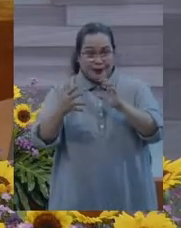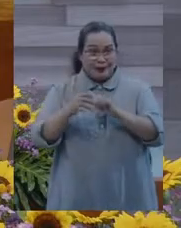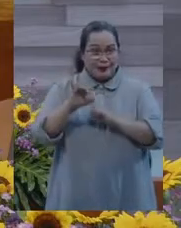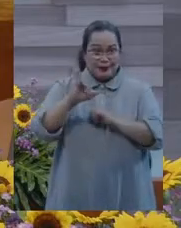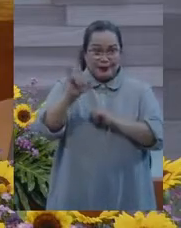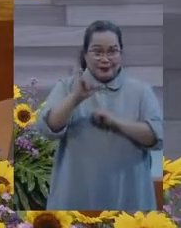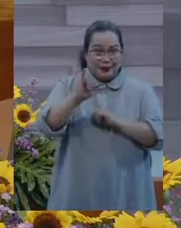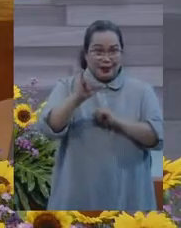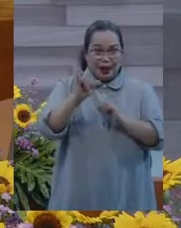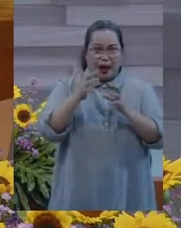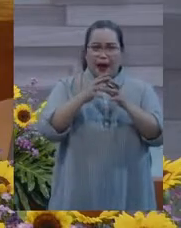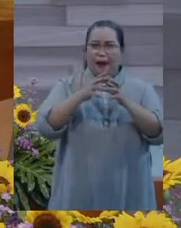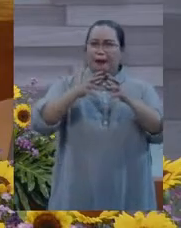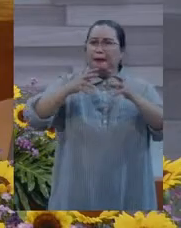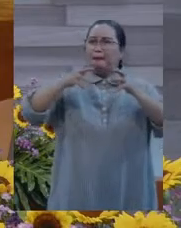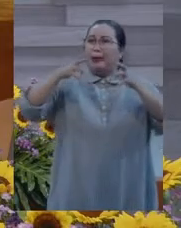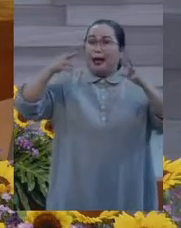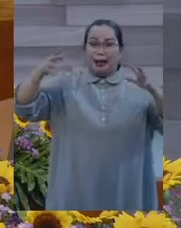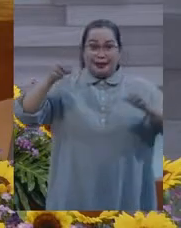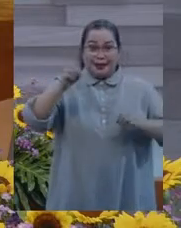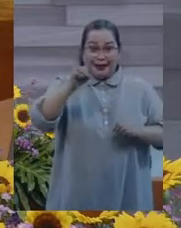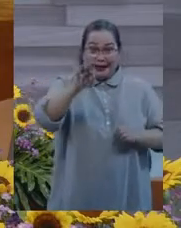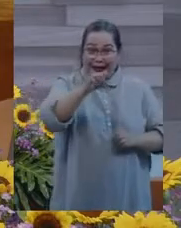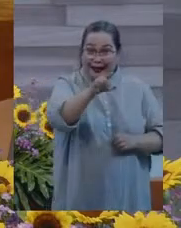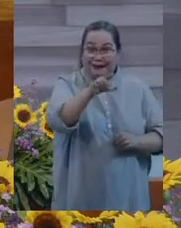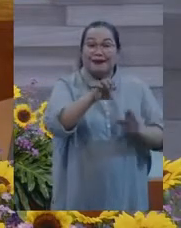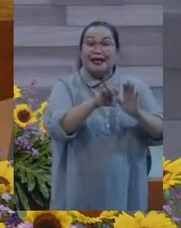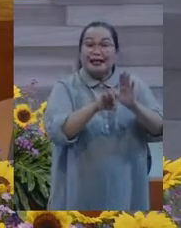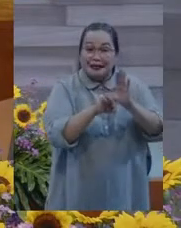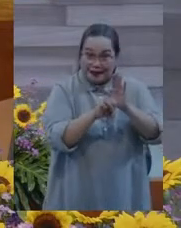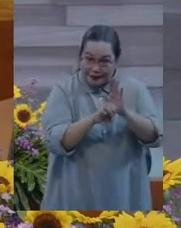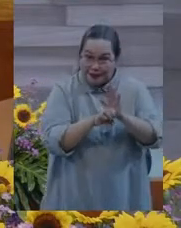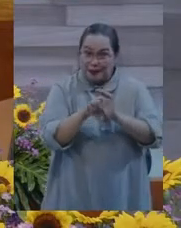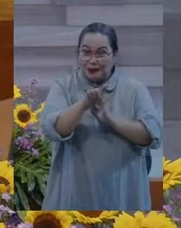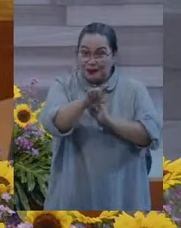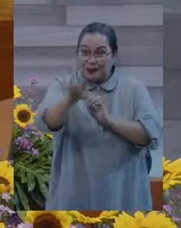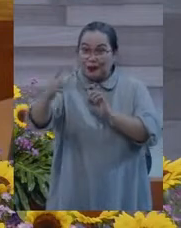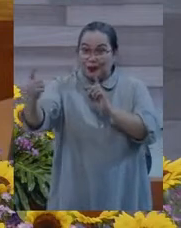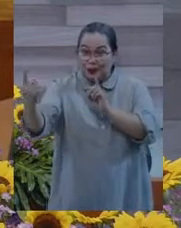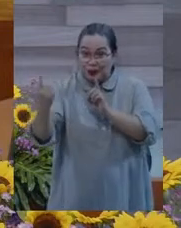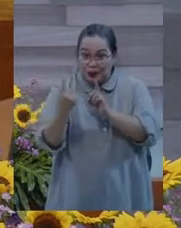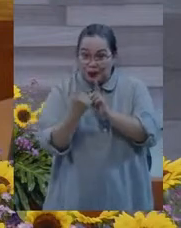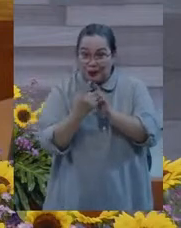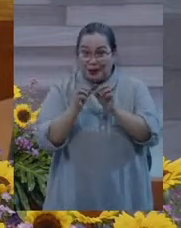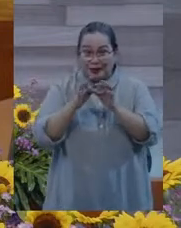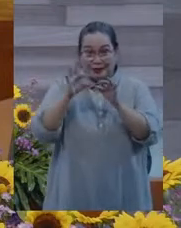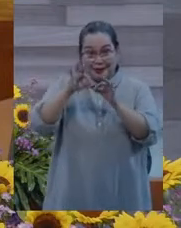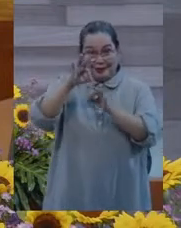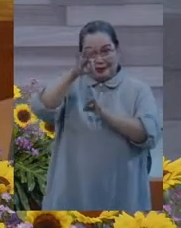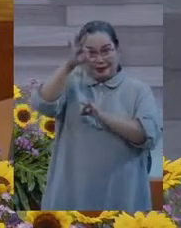isang exaggeration. Kung sakasakali na